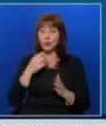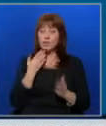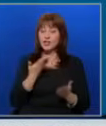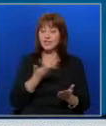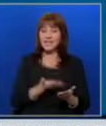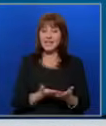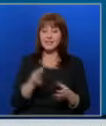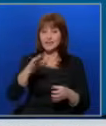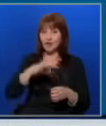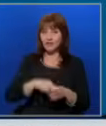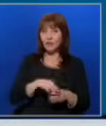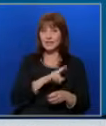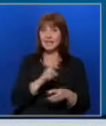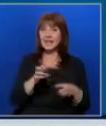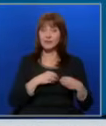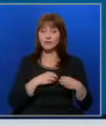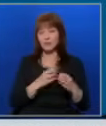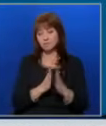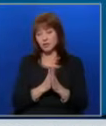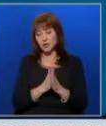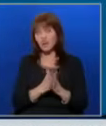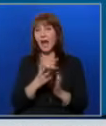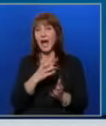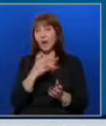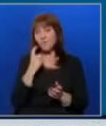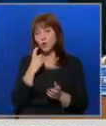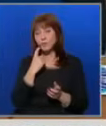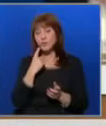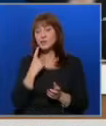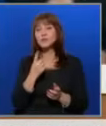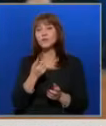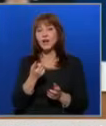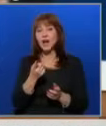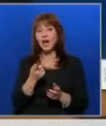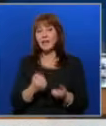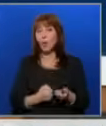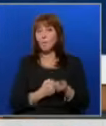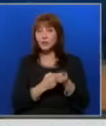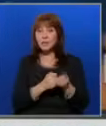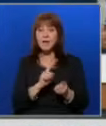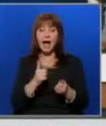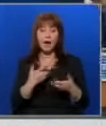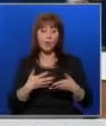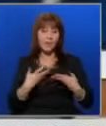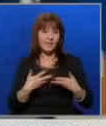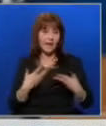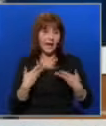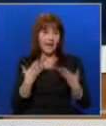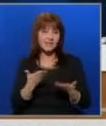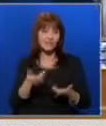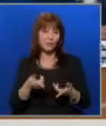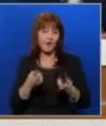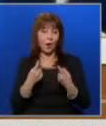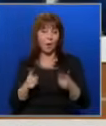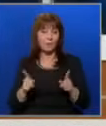призова лидера на ГЕРБ да го подкрепи, ако не харесва сегашното управление. В първи коментар след местните избори лидерът на